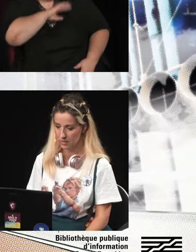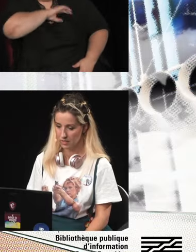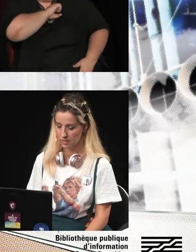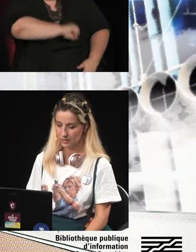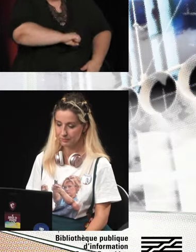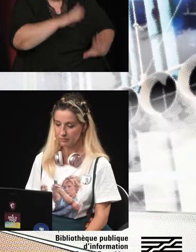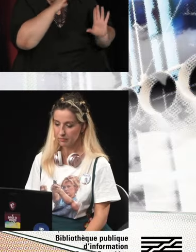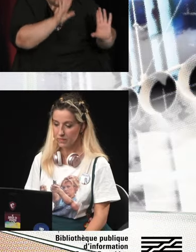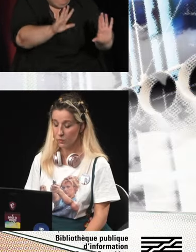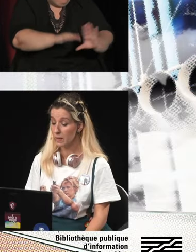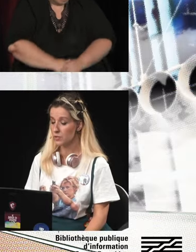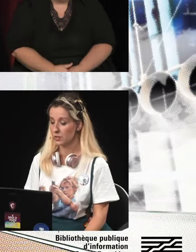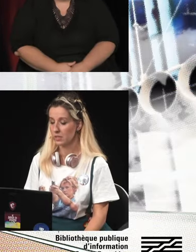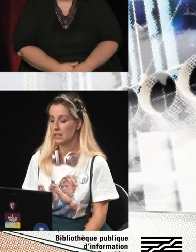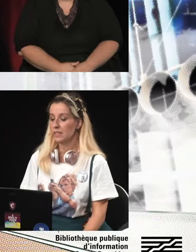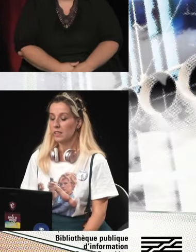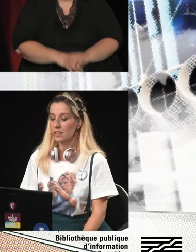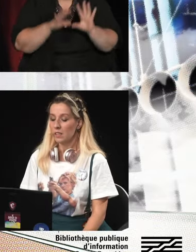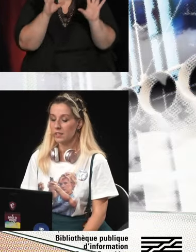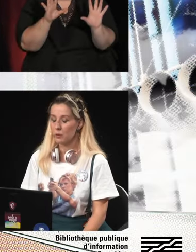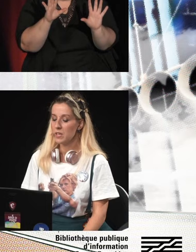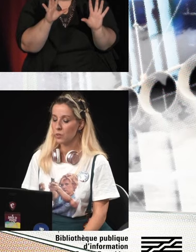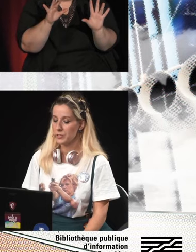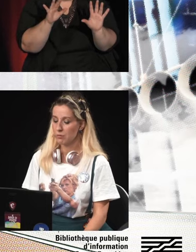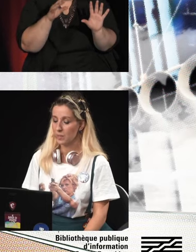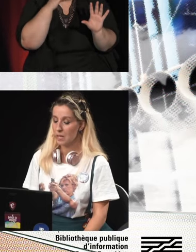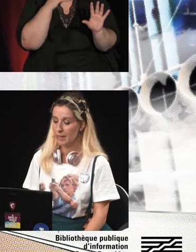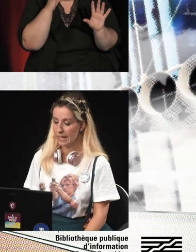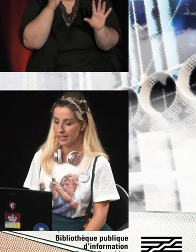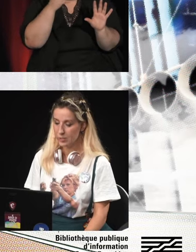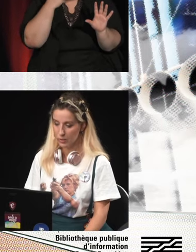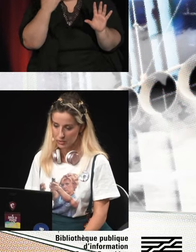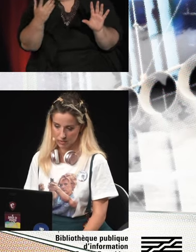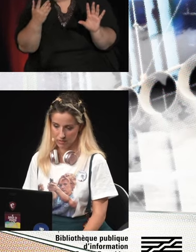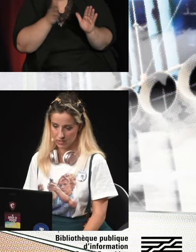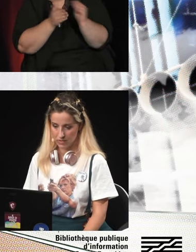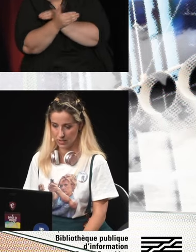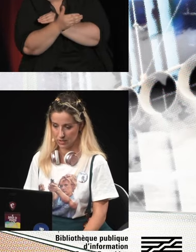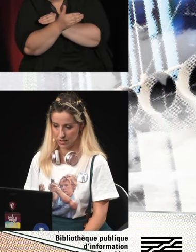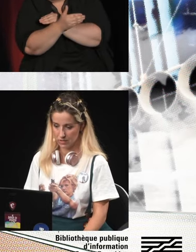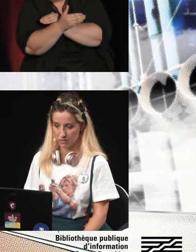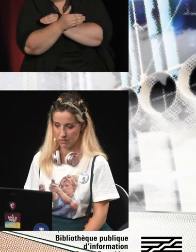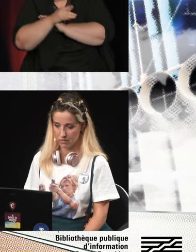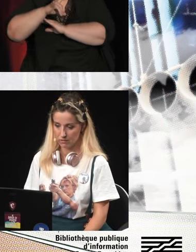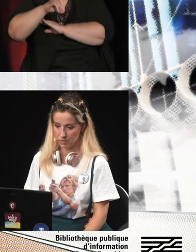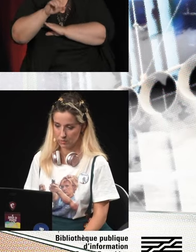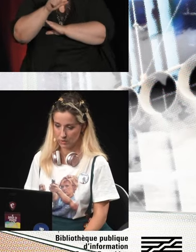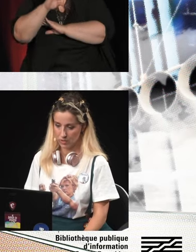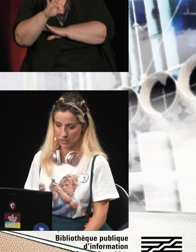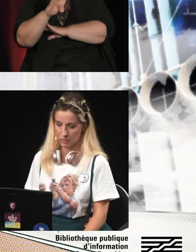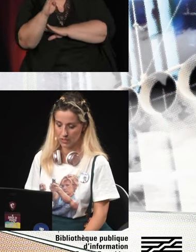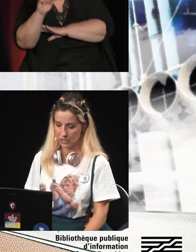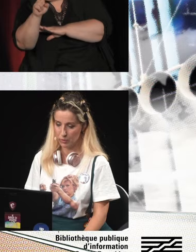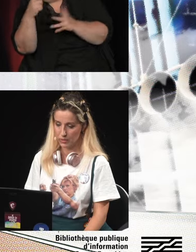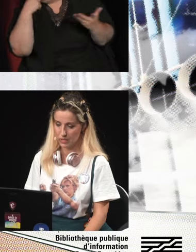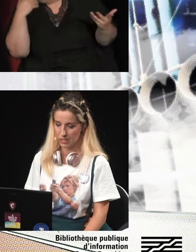grave. Oui, parce que il y a aussi un concept donc, qui s'appelle la hitbox. C'est...